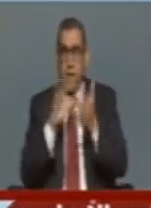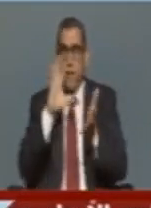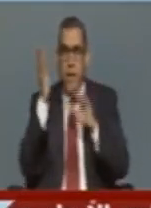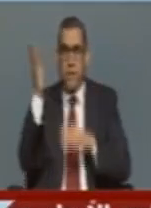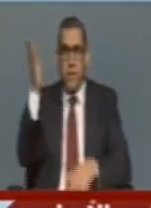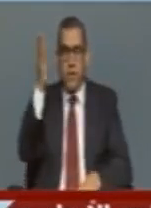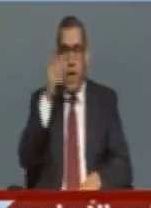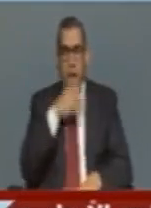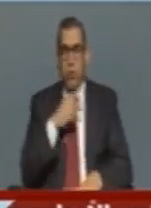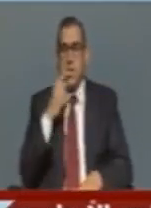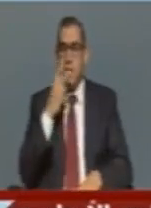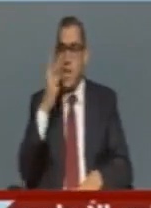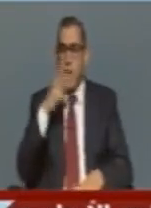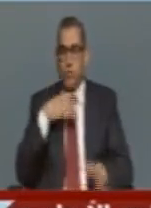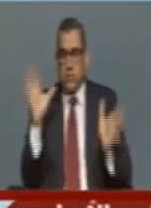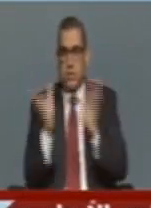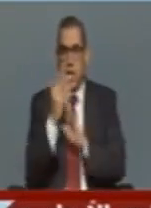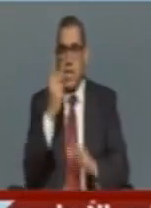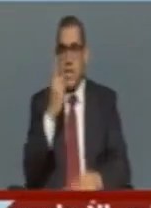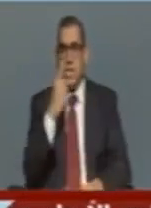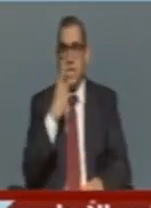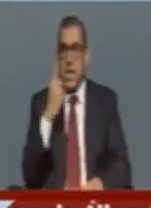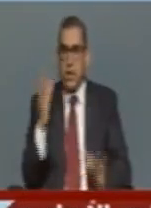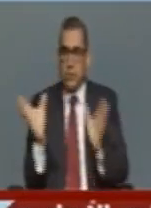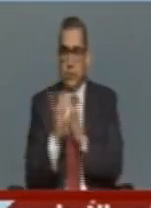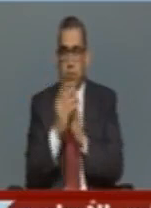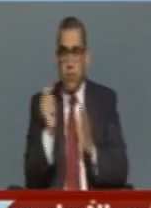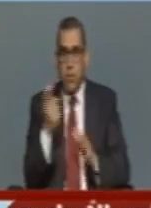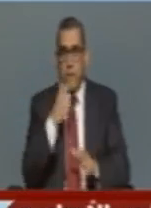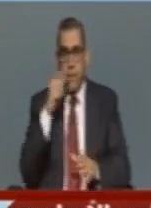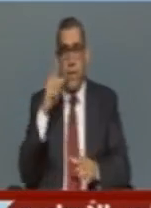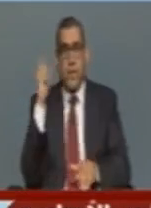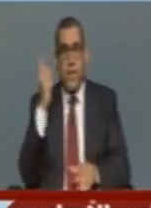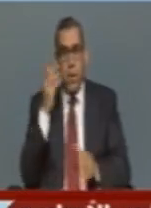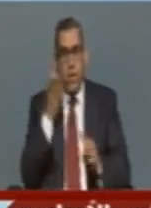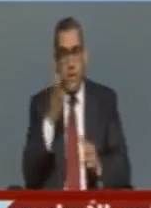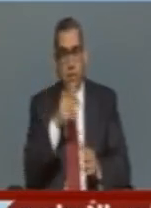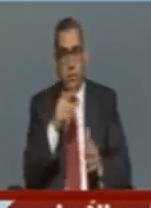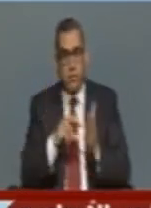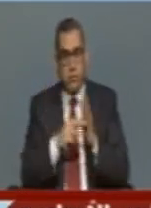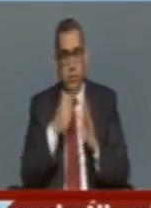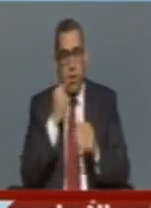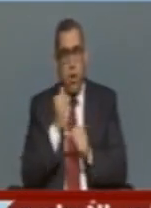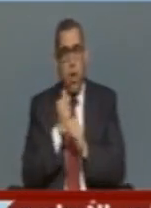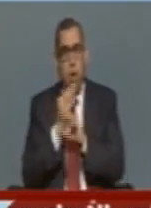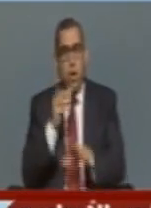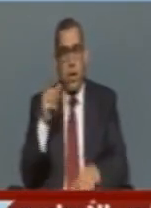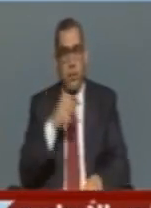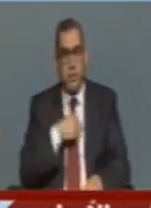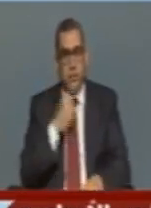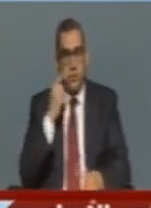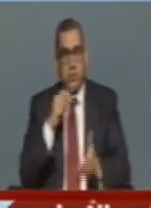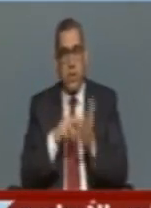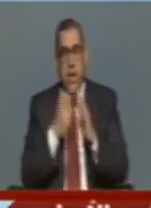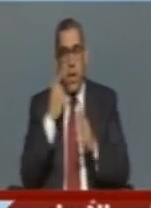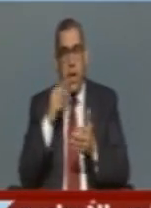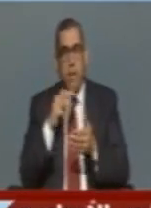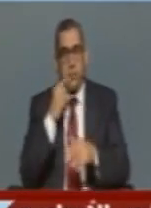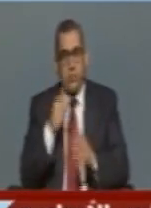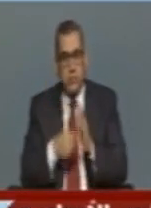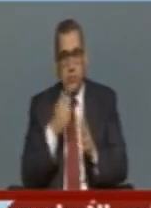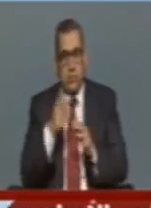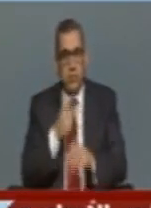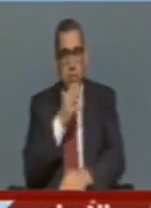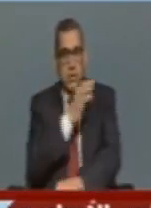مصر وفي موجوده حتى في المدارس الدوليه اللي موجوده عندنا. حريه الحاجه الثانيه تعدد المحاولات، لا نحكم ابدا